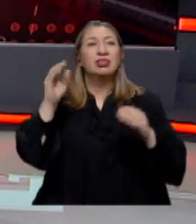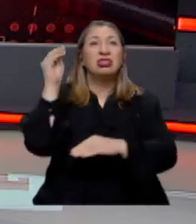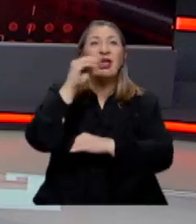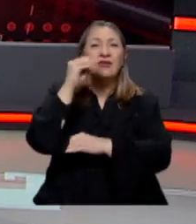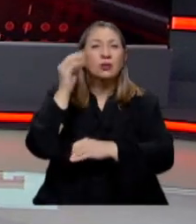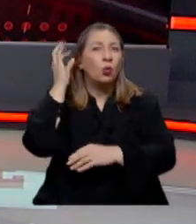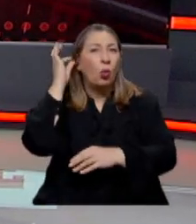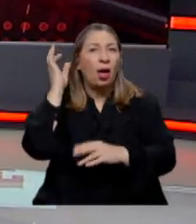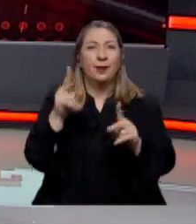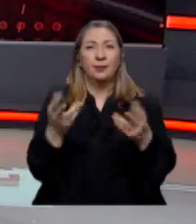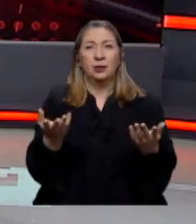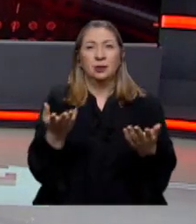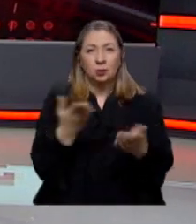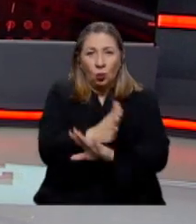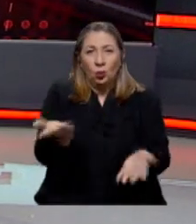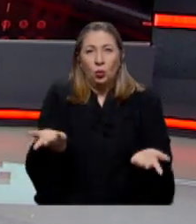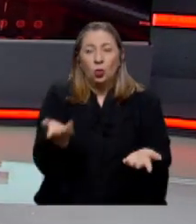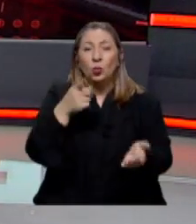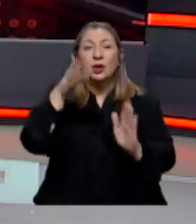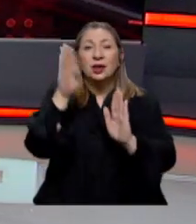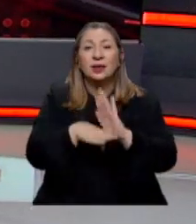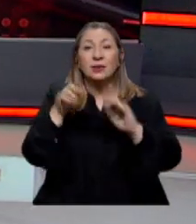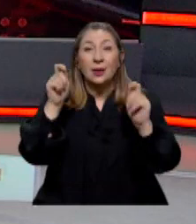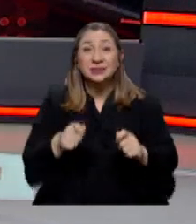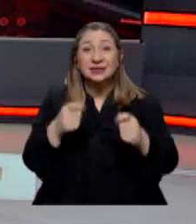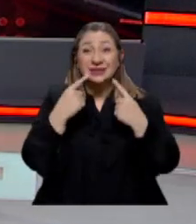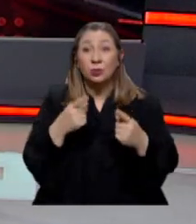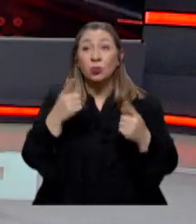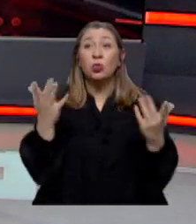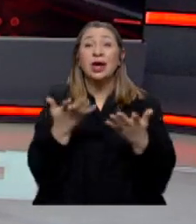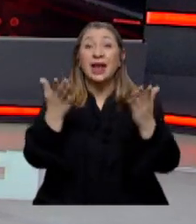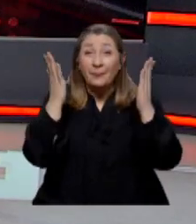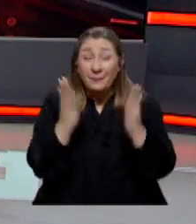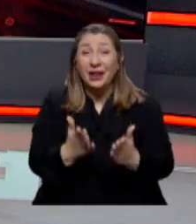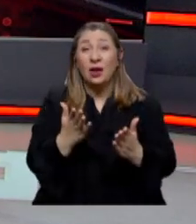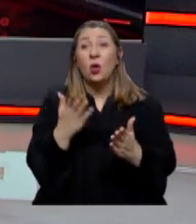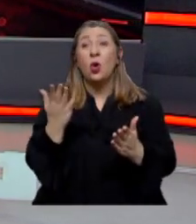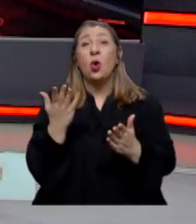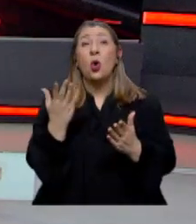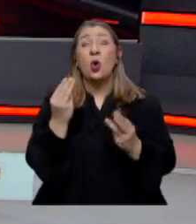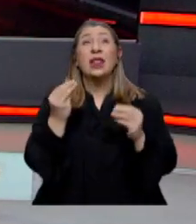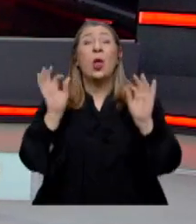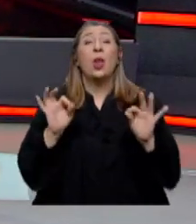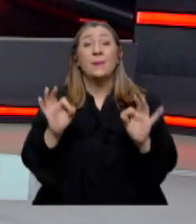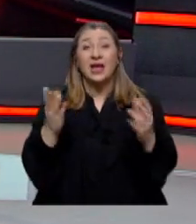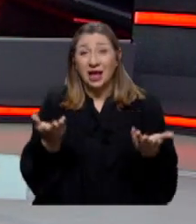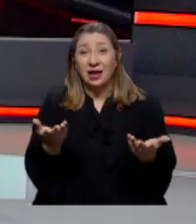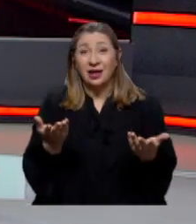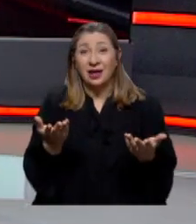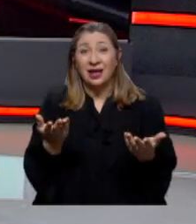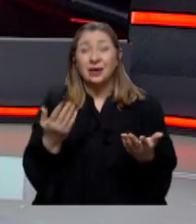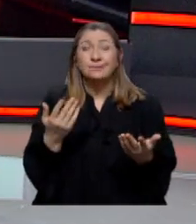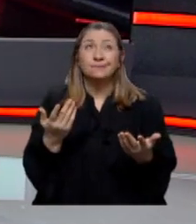kulak doğru ama burada bu indirim yapılsın diye bu kadarı bile o kadar önemli ki